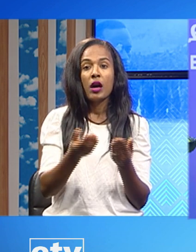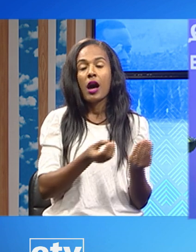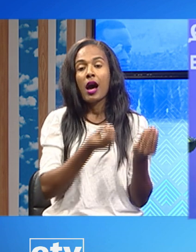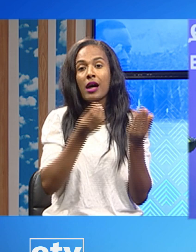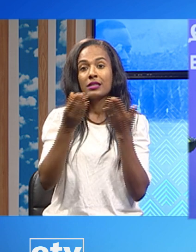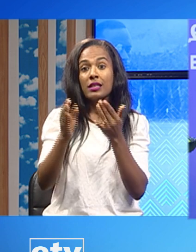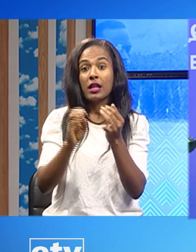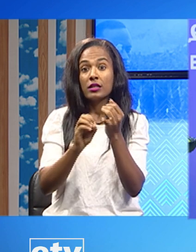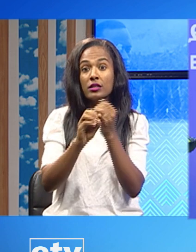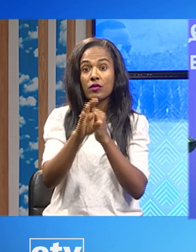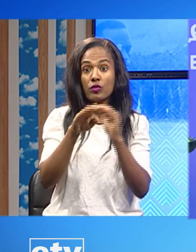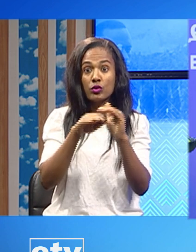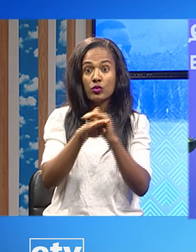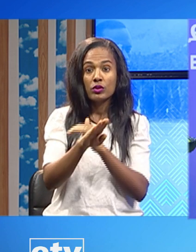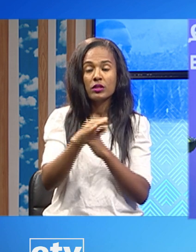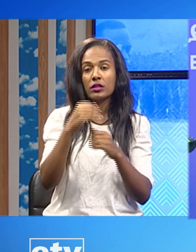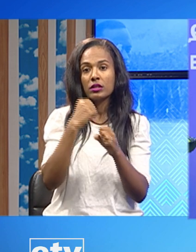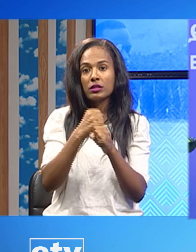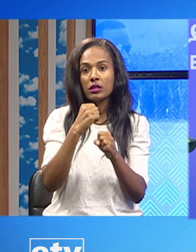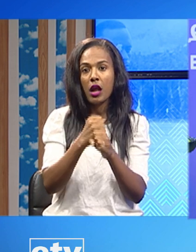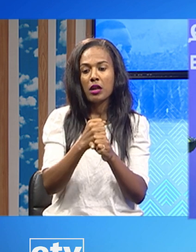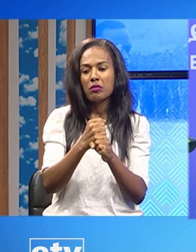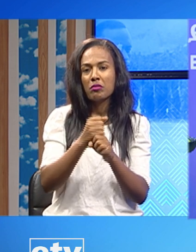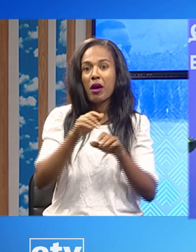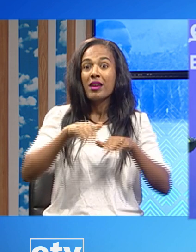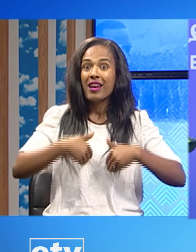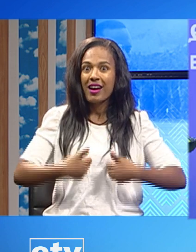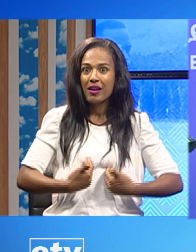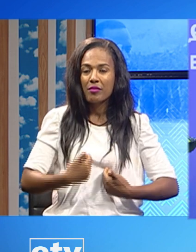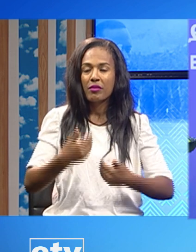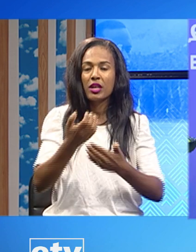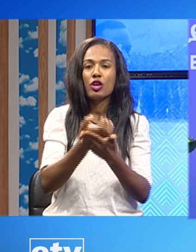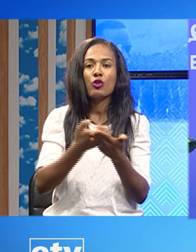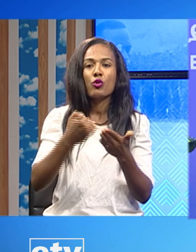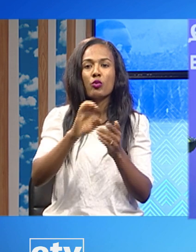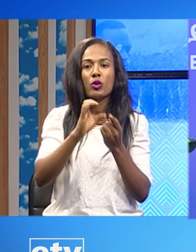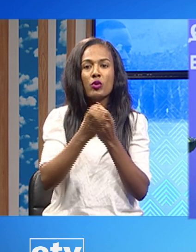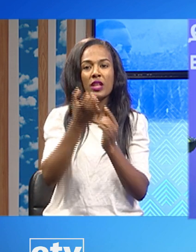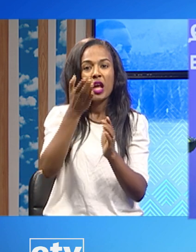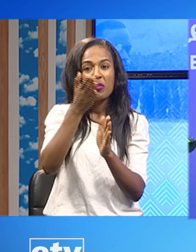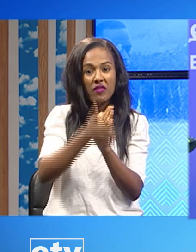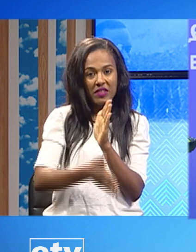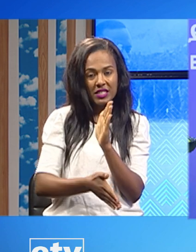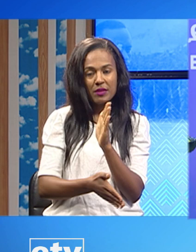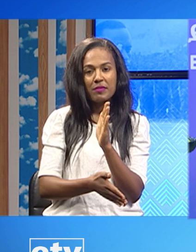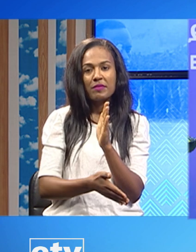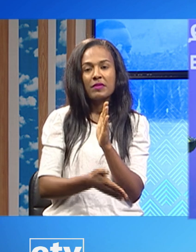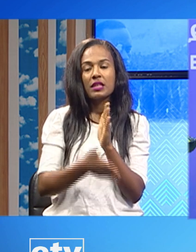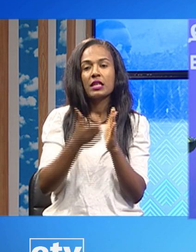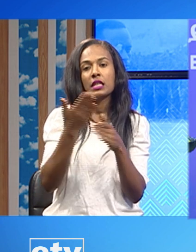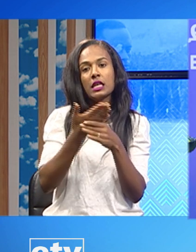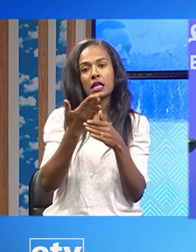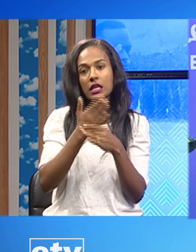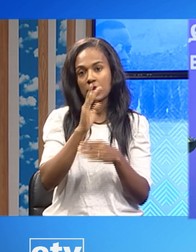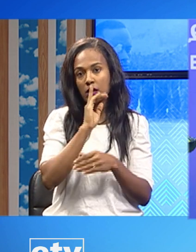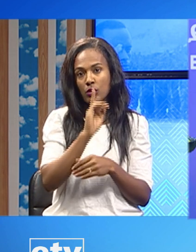አሰጣጥ ዘርፎች ውስጥ ስራን ማስተጓጎል፣ የኢኮኖሚ አሻጥርን መፈጸም የተከለከለ